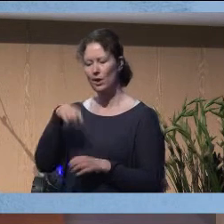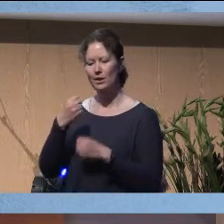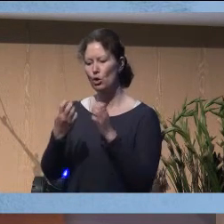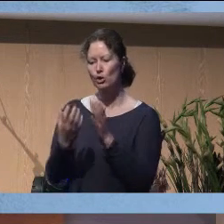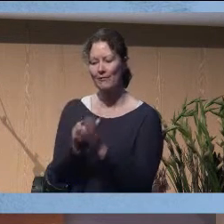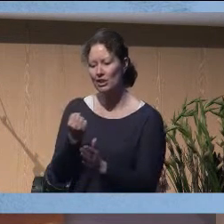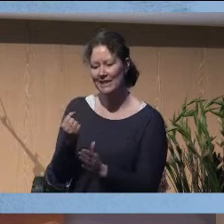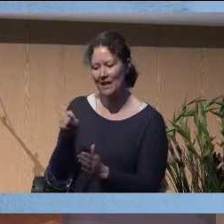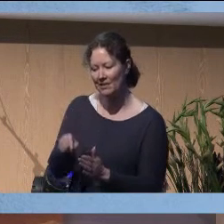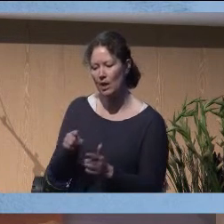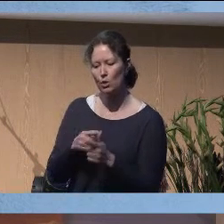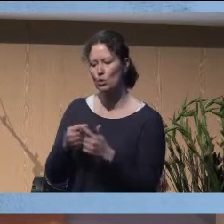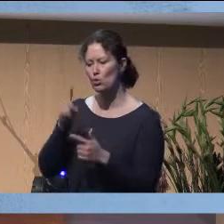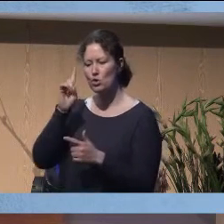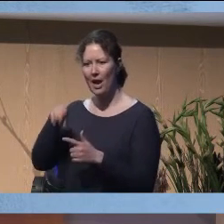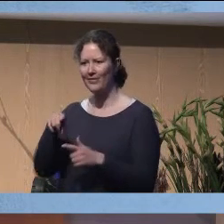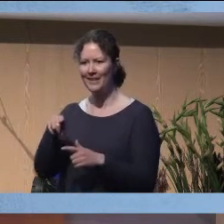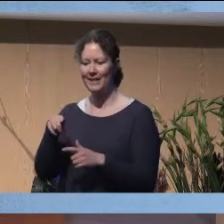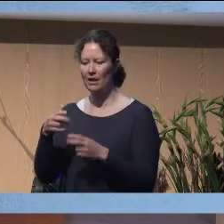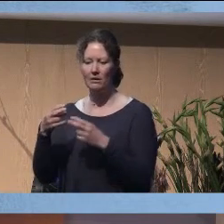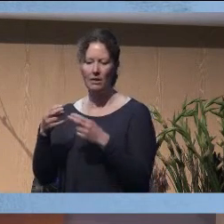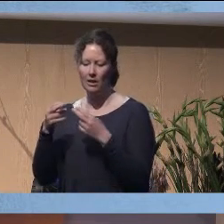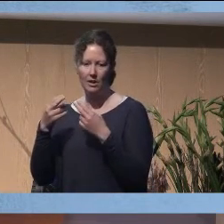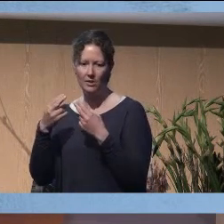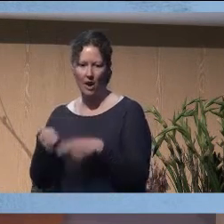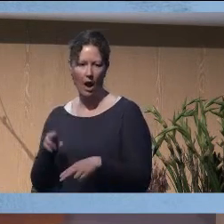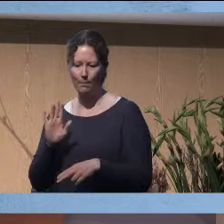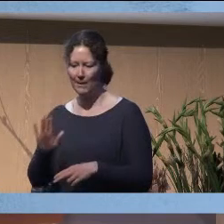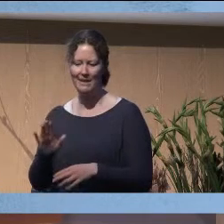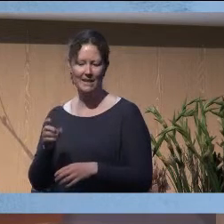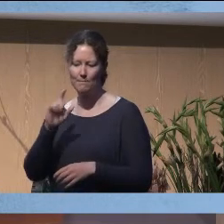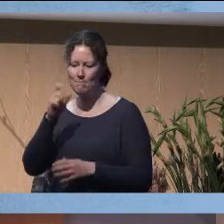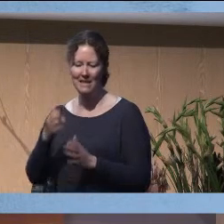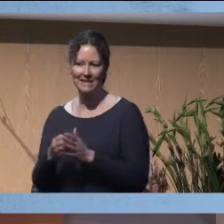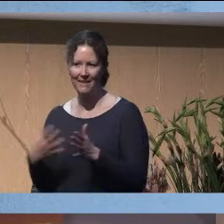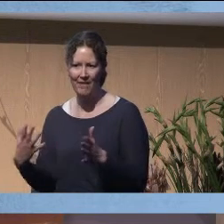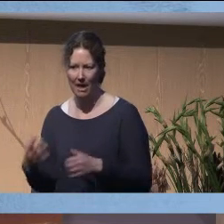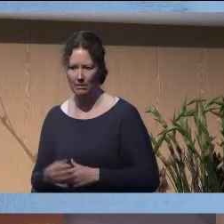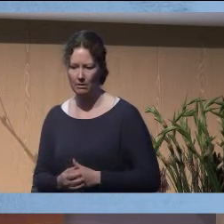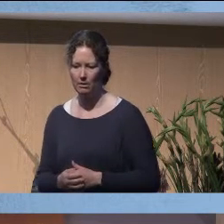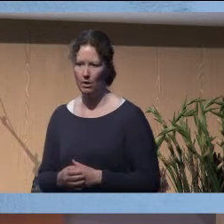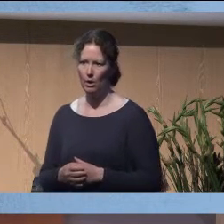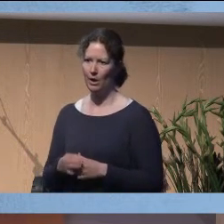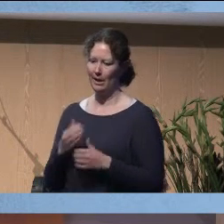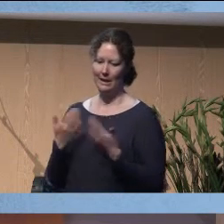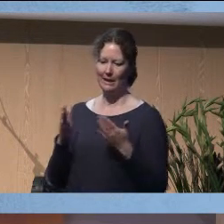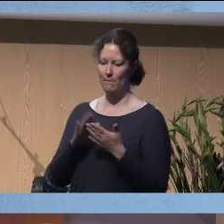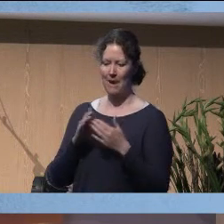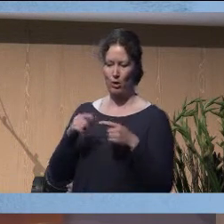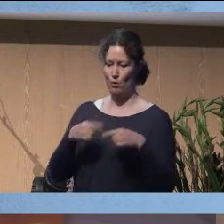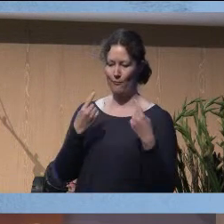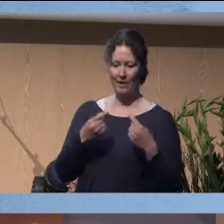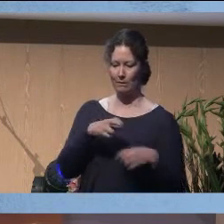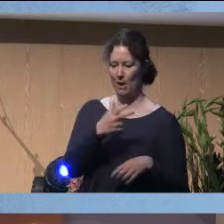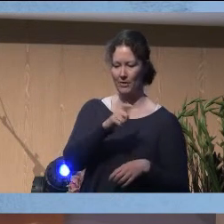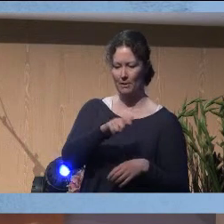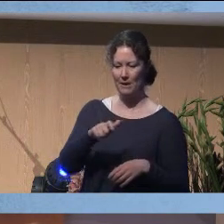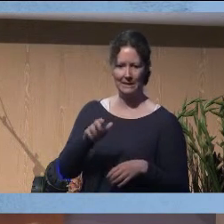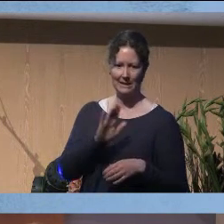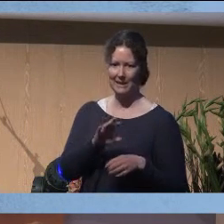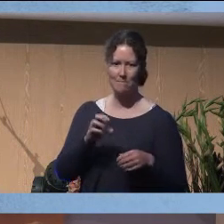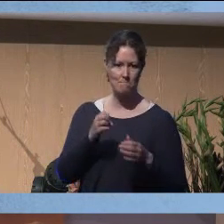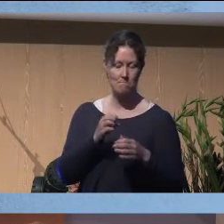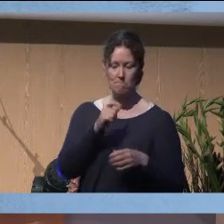til det. Du kan heller ikke tape ditt menneskeverd. Ikke engang med konflikt med andre menneskers